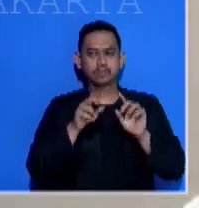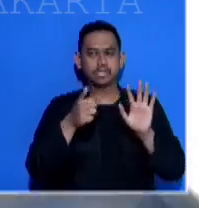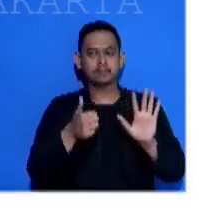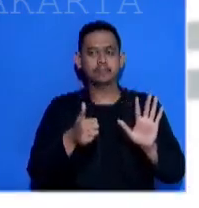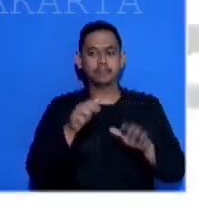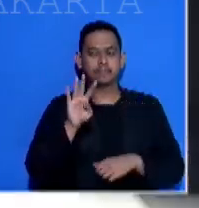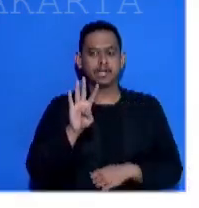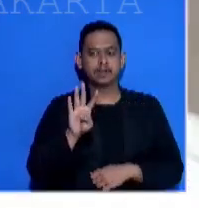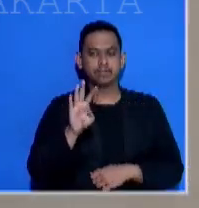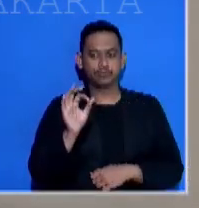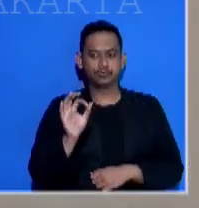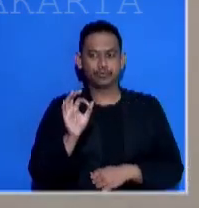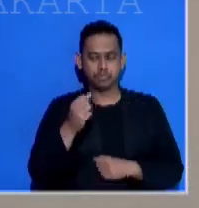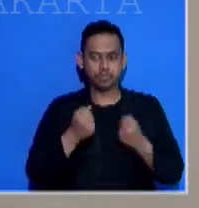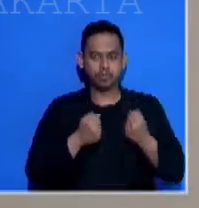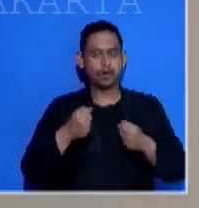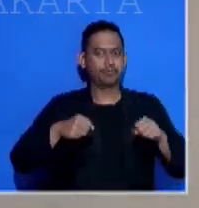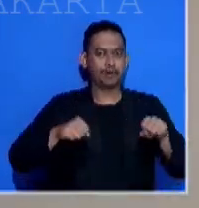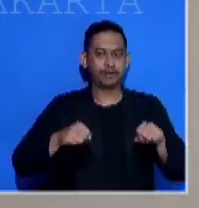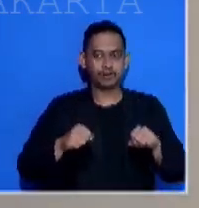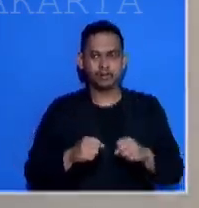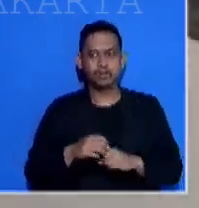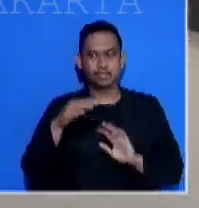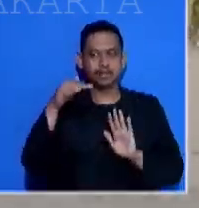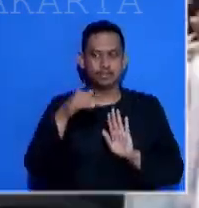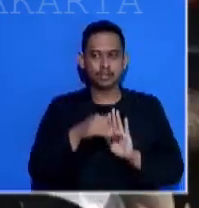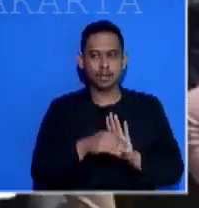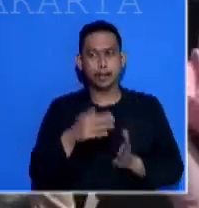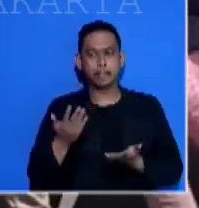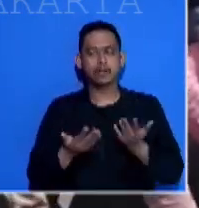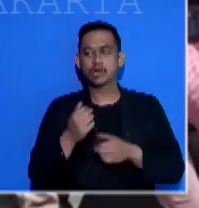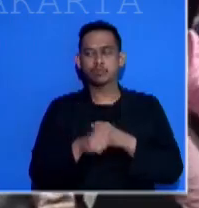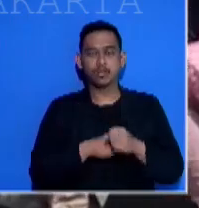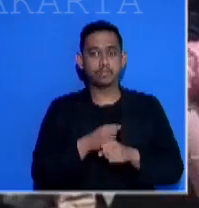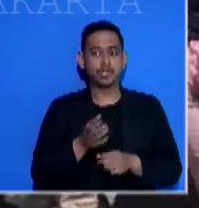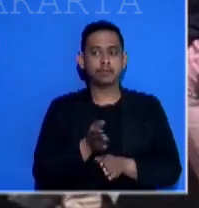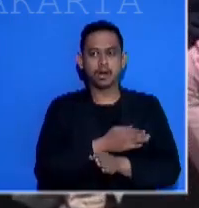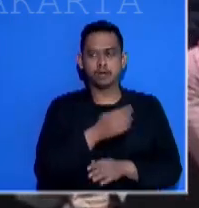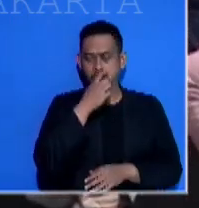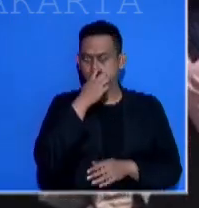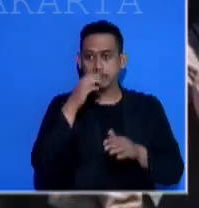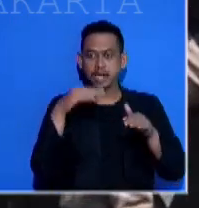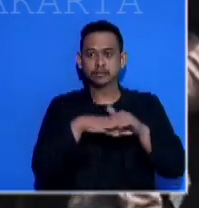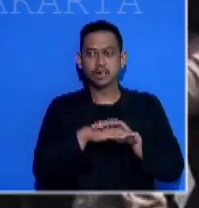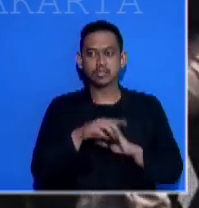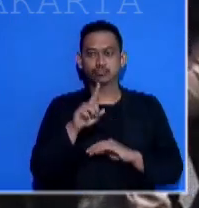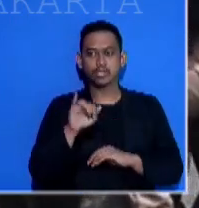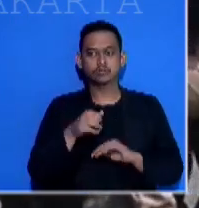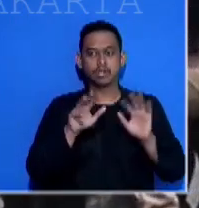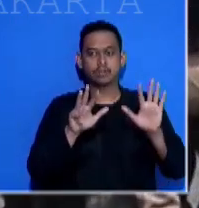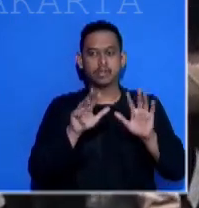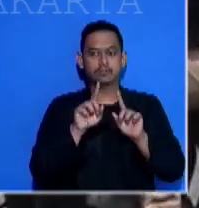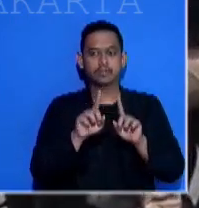1.112.604 kendaraan. Jumlah tersebut mengalami penurunan jika dibandingkan tahun di mana kendaraan masuk sebanyak